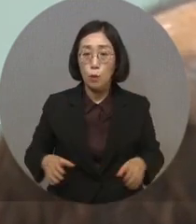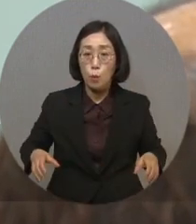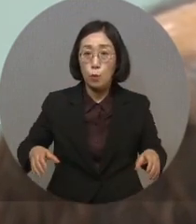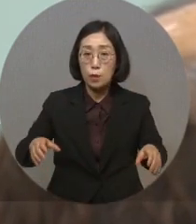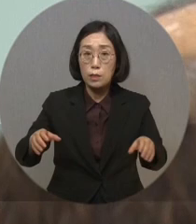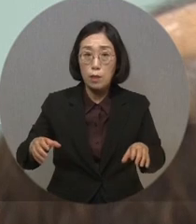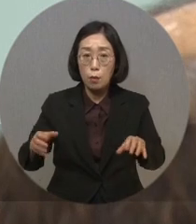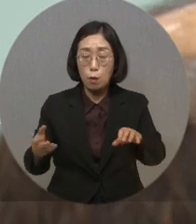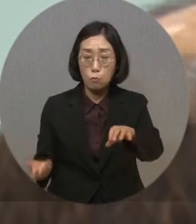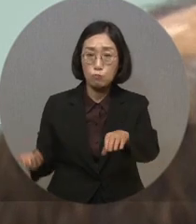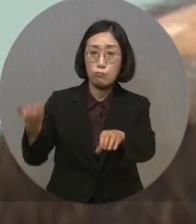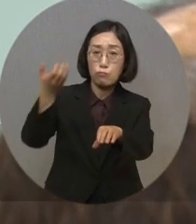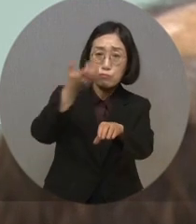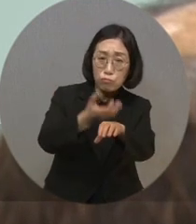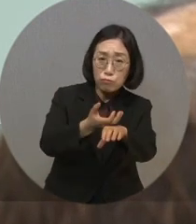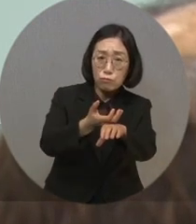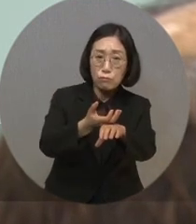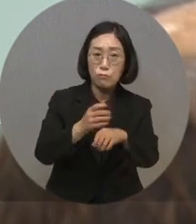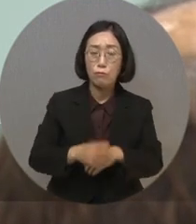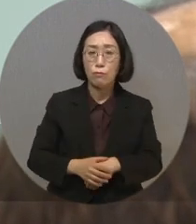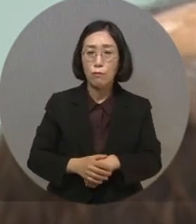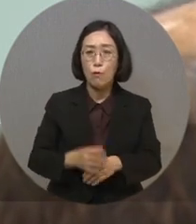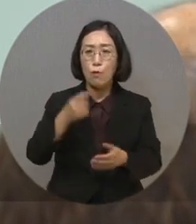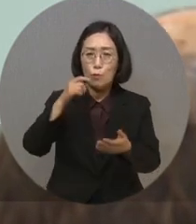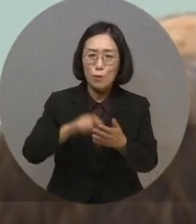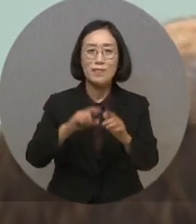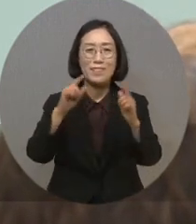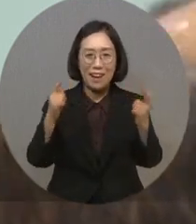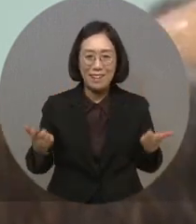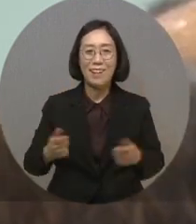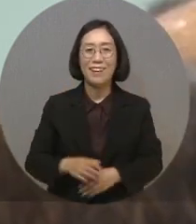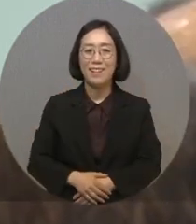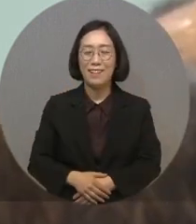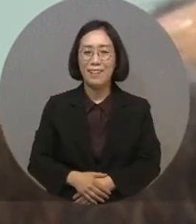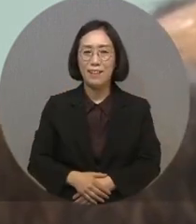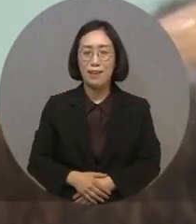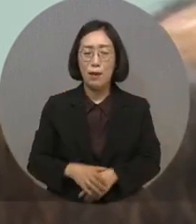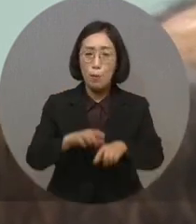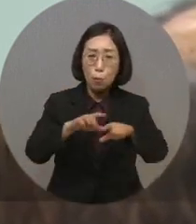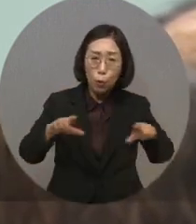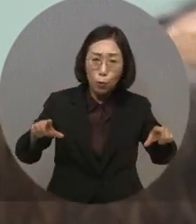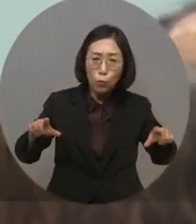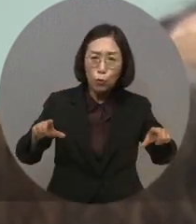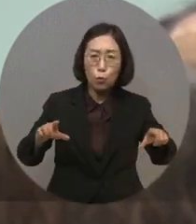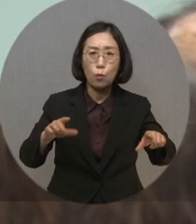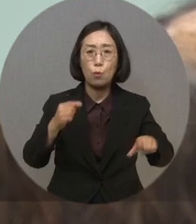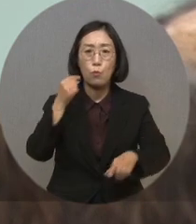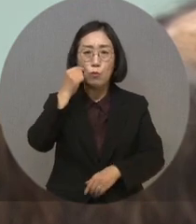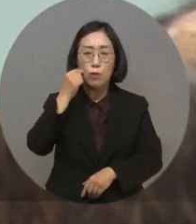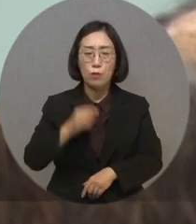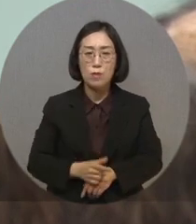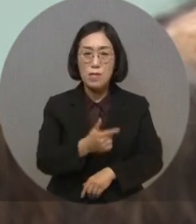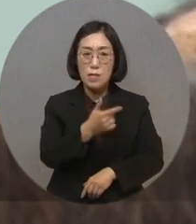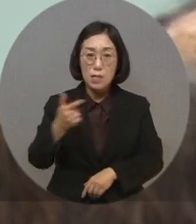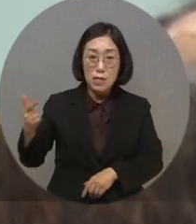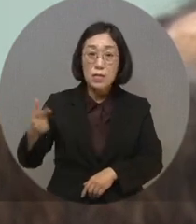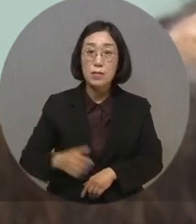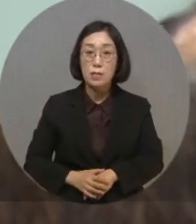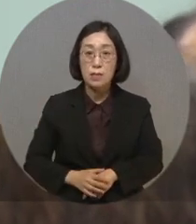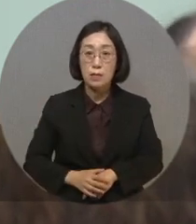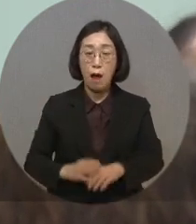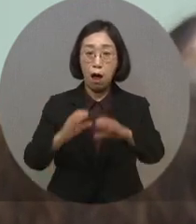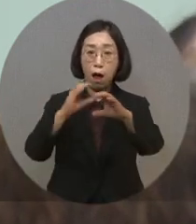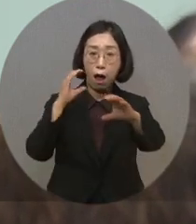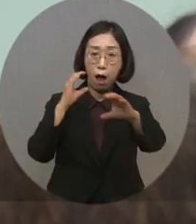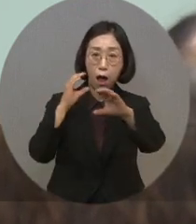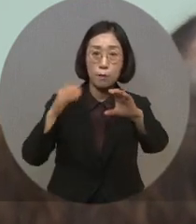휠체어이 이거 갖고 택시를 타기가 어렵습니다이 일반 일반 택시는 없고 그냥 큰 택시만 있고 그것도